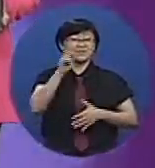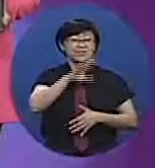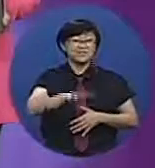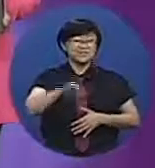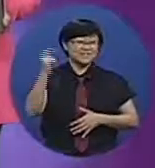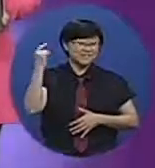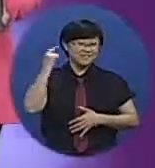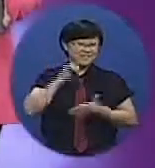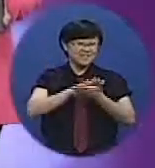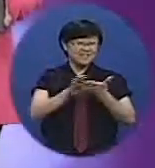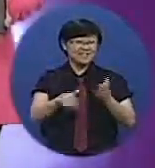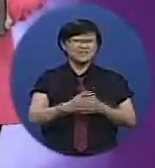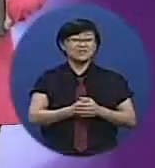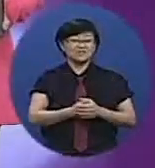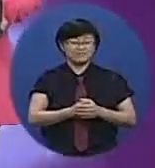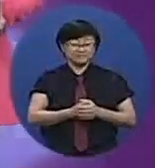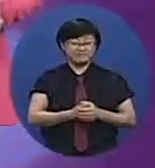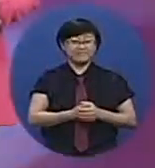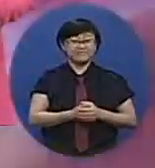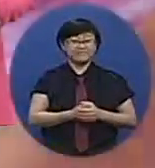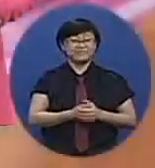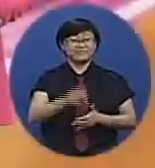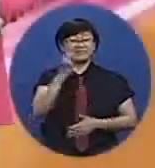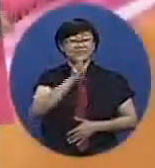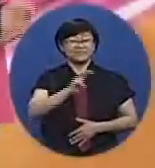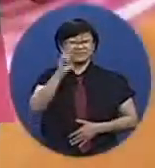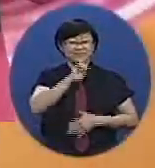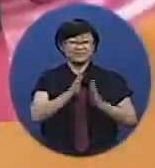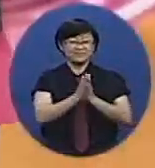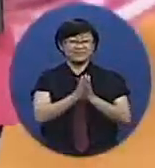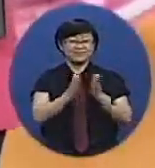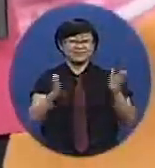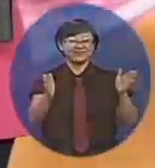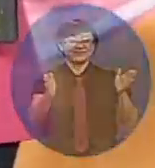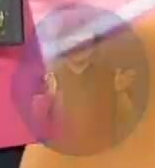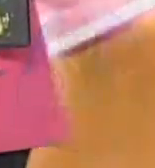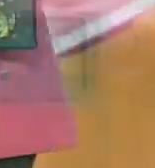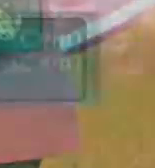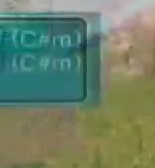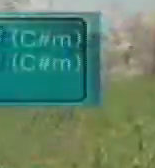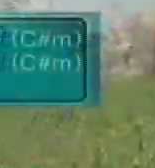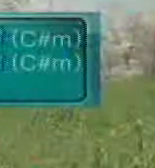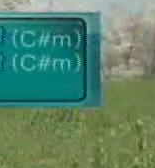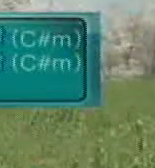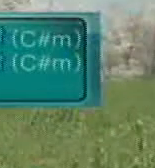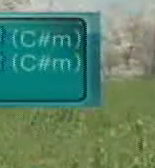먼저 들어보겠습니다. 네. 네. 자, 음악 주세요.